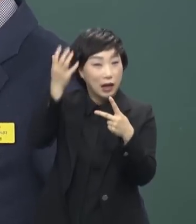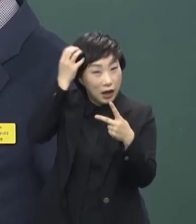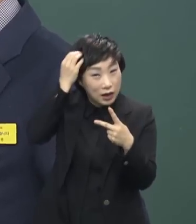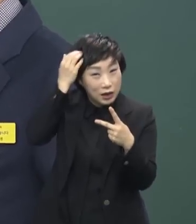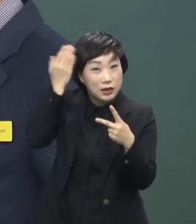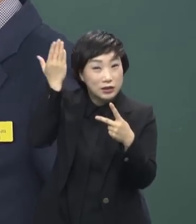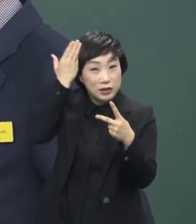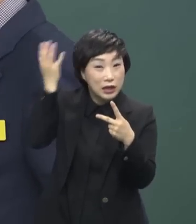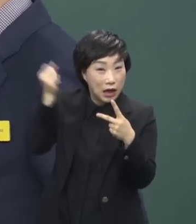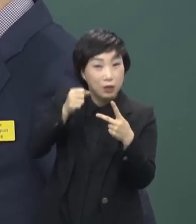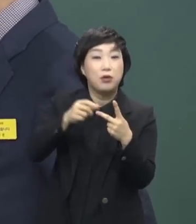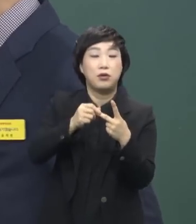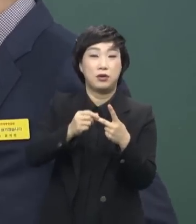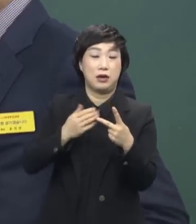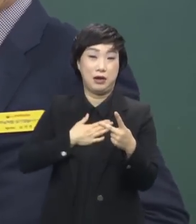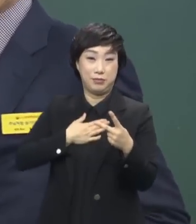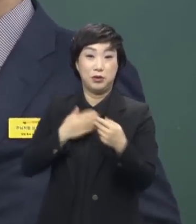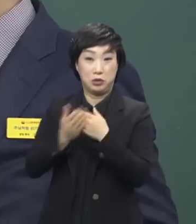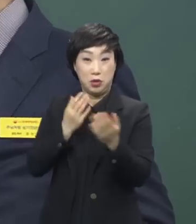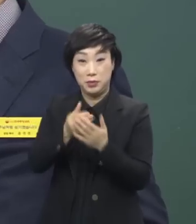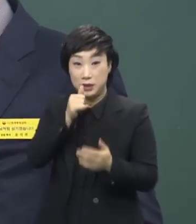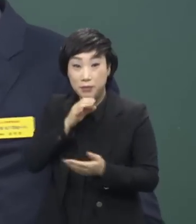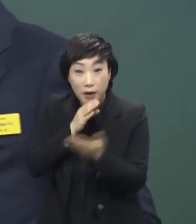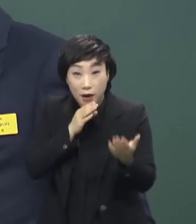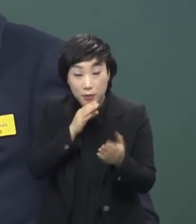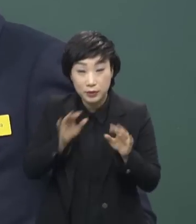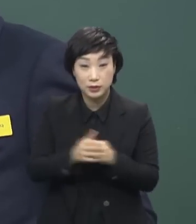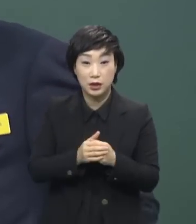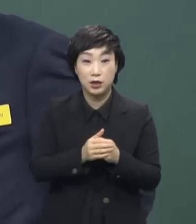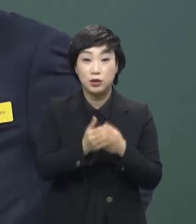결국은 어떻게 되냐면 그냥